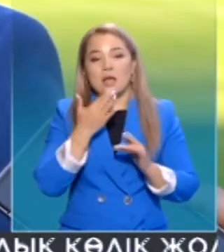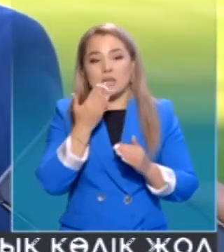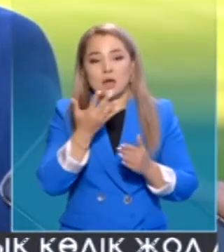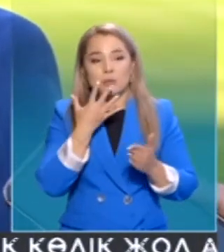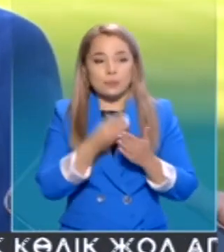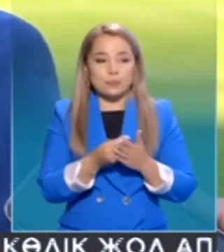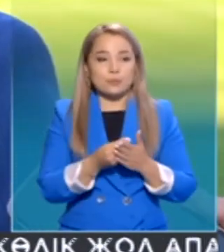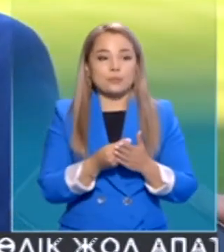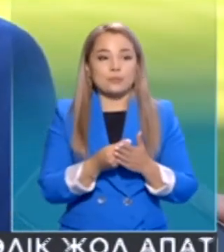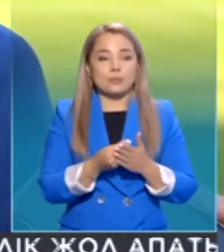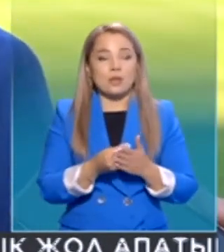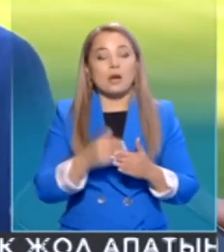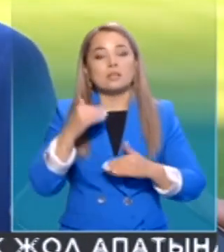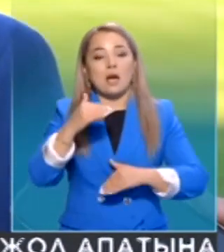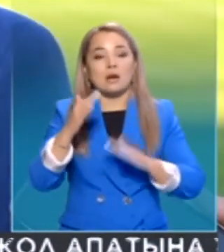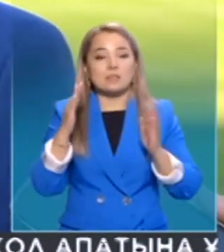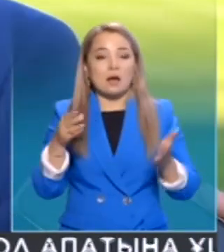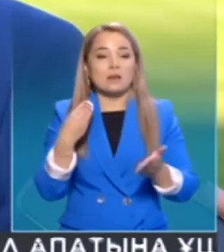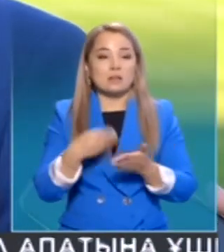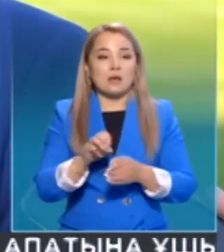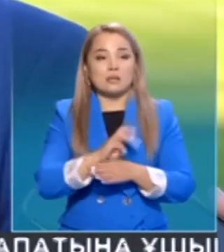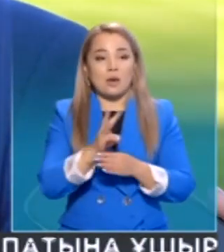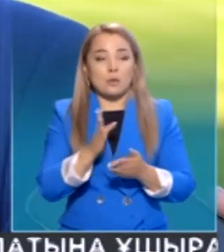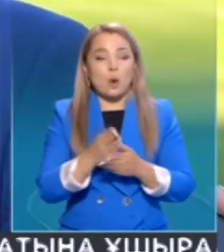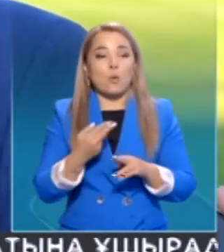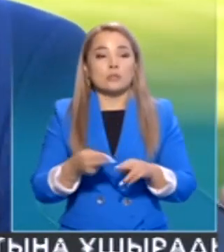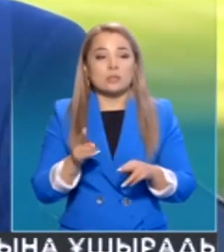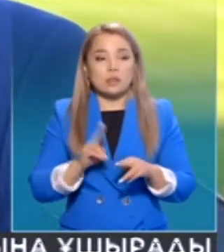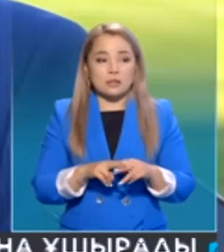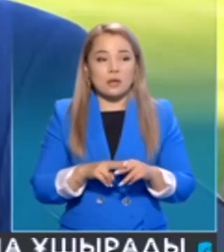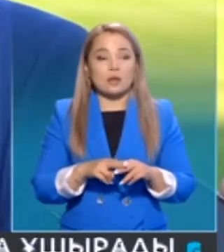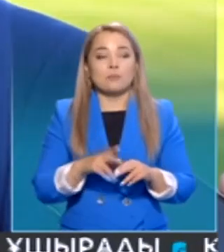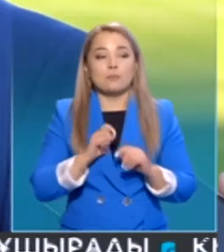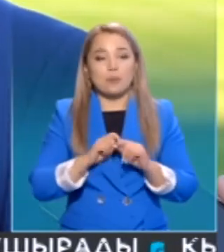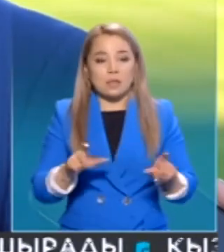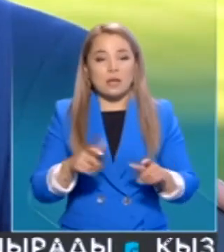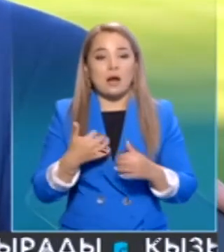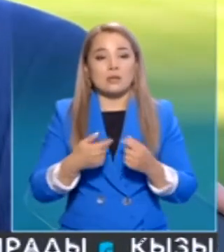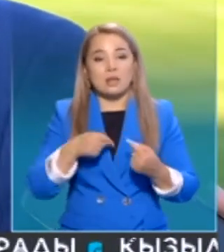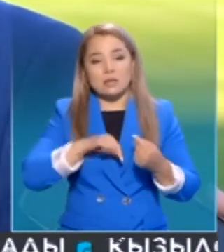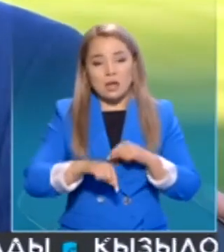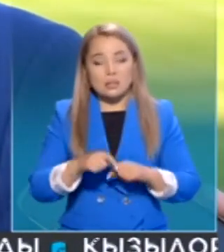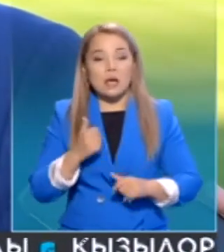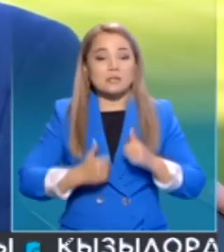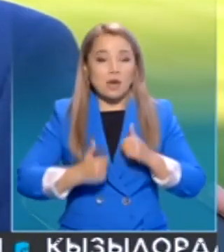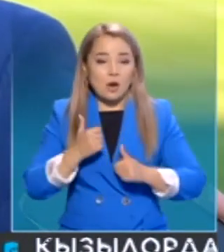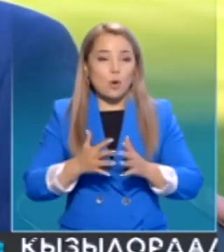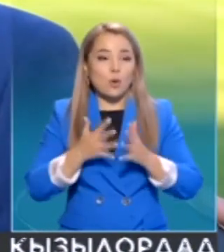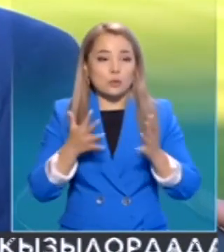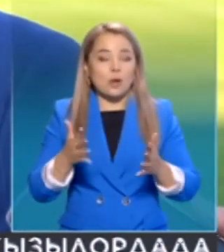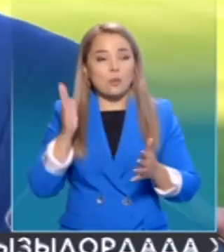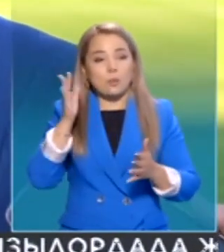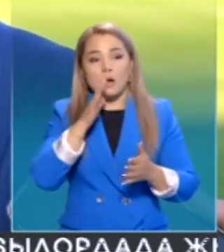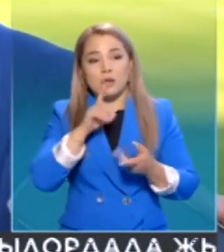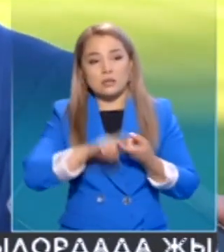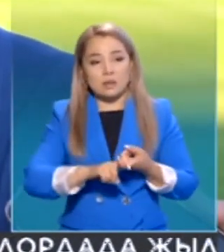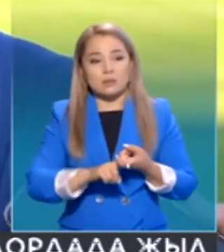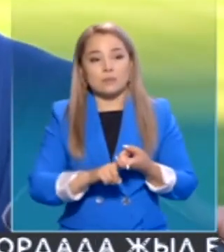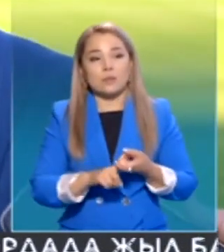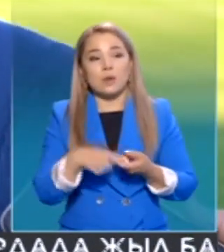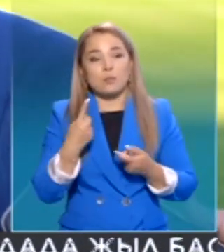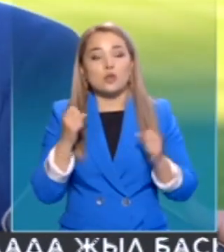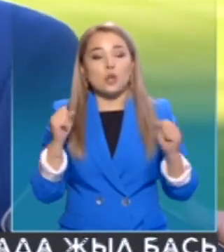интерактивті тақталар алынды. Сондықтан бұл мектеп аралық сайыс үлкен алдағы уақытта